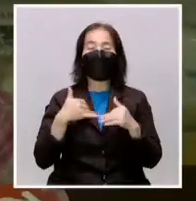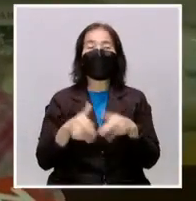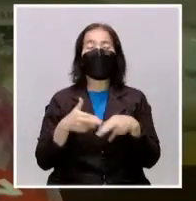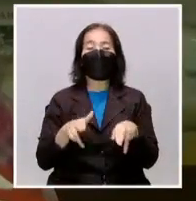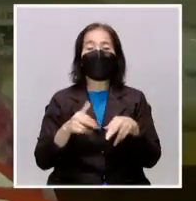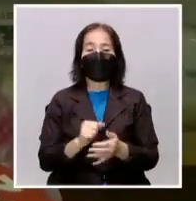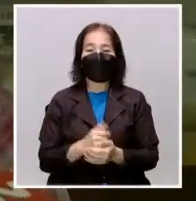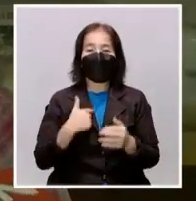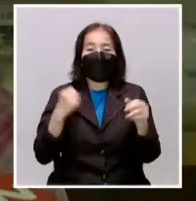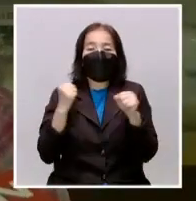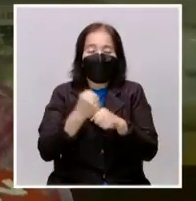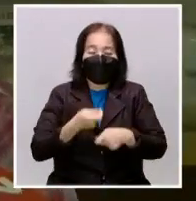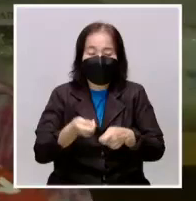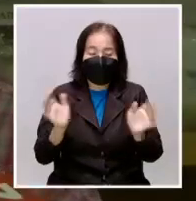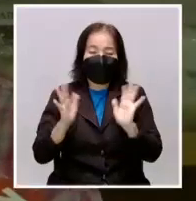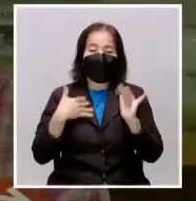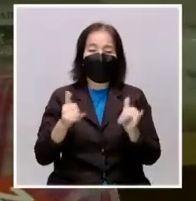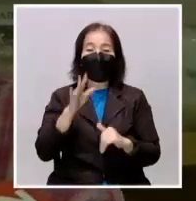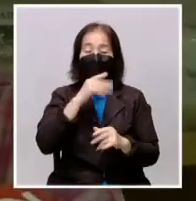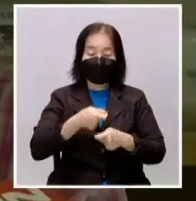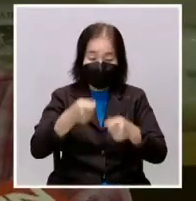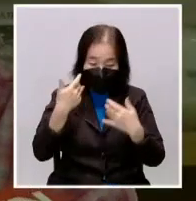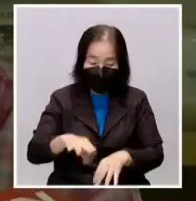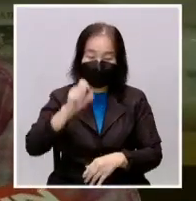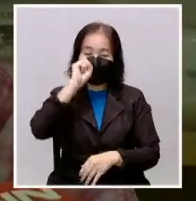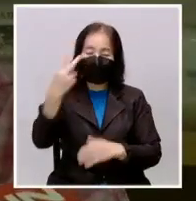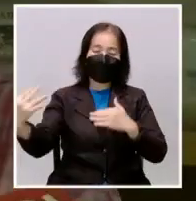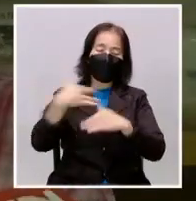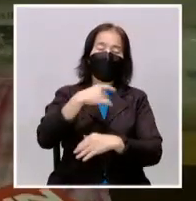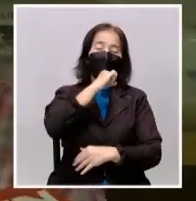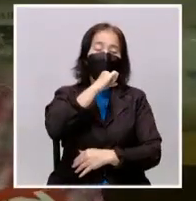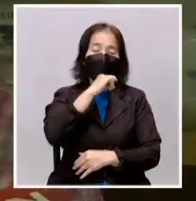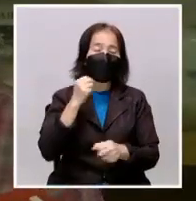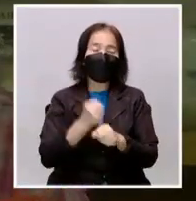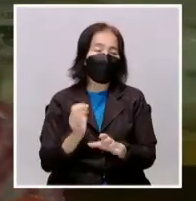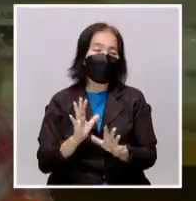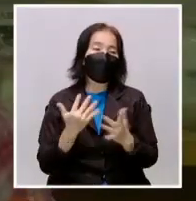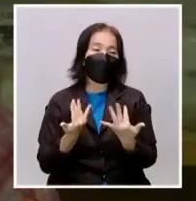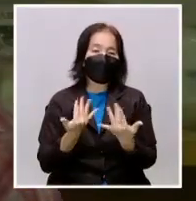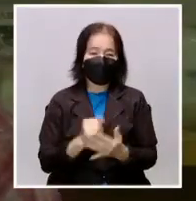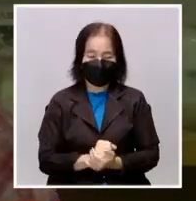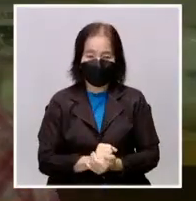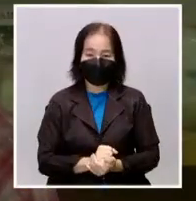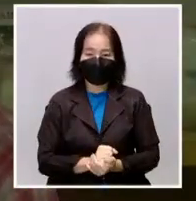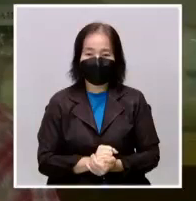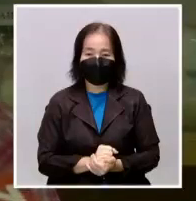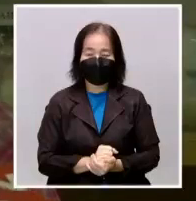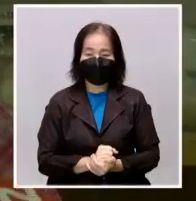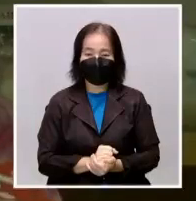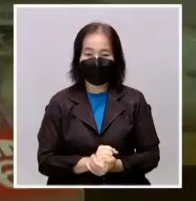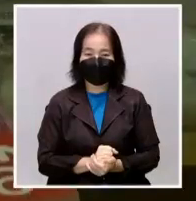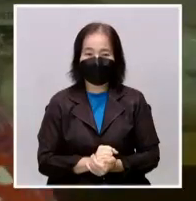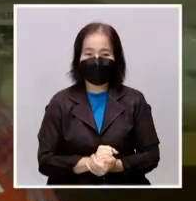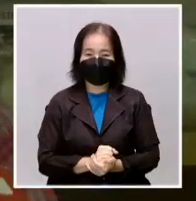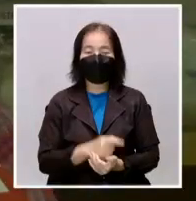กลัวเดี๋ยวล้างแล้วมันก็เข้ามาอีกขี้โคลนมันเข้ามาอีก คือป้าเคยทำความสะอาดไปแล้วรอบนึง